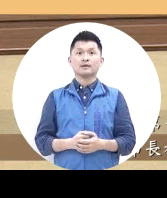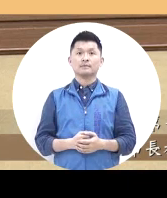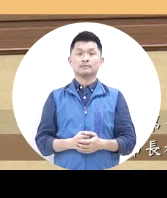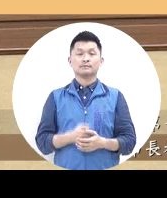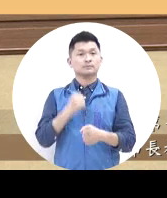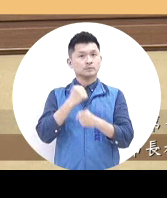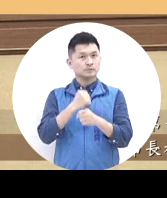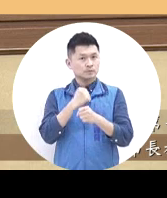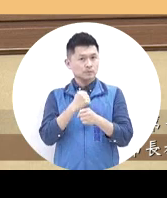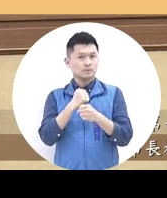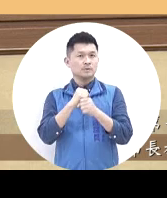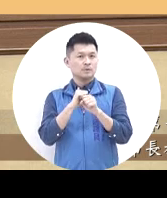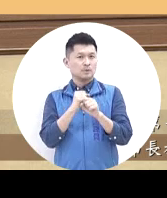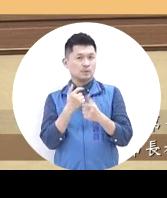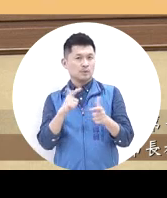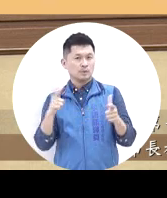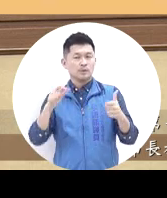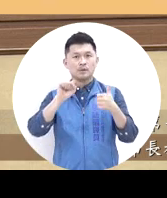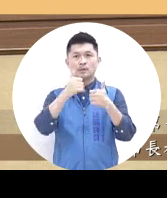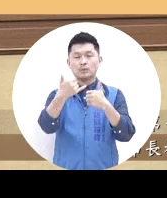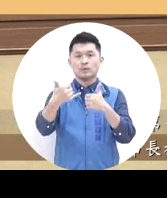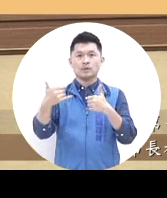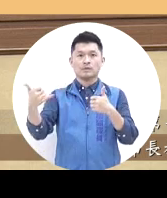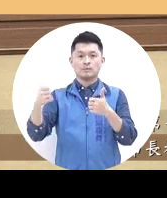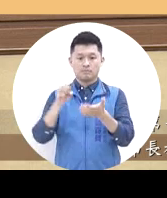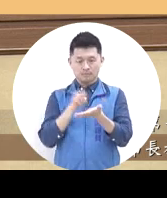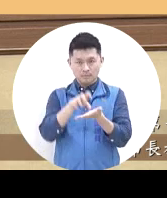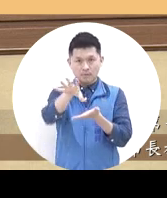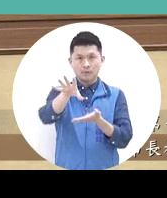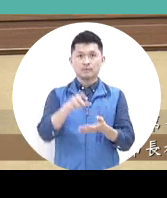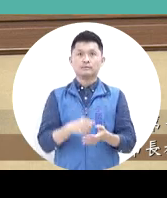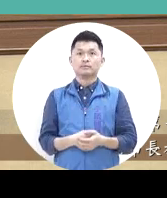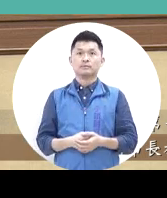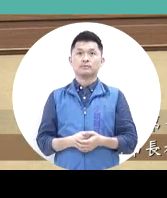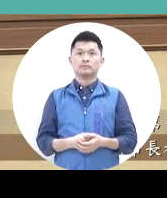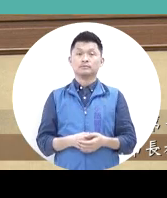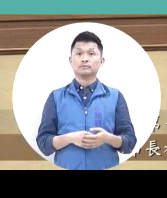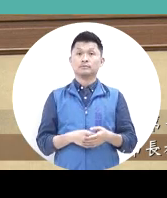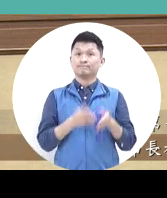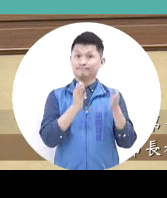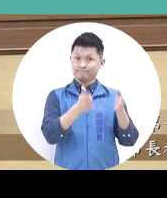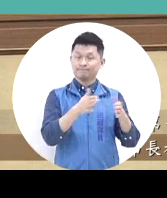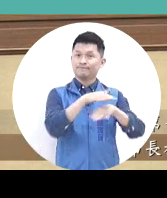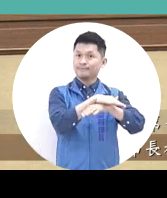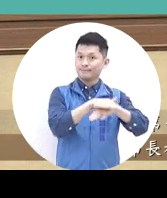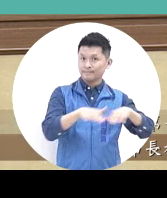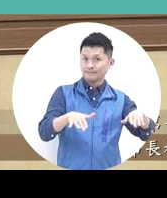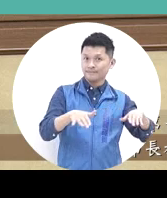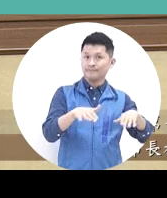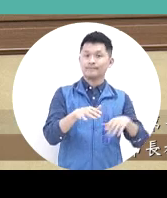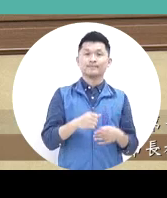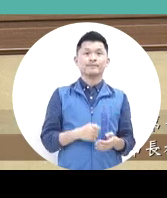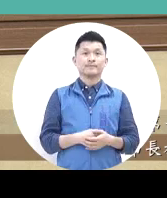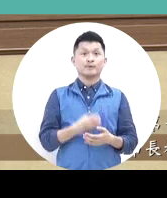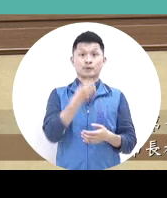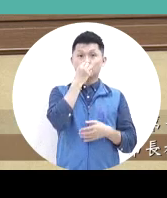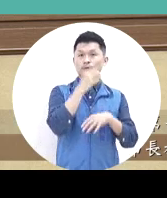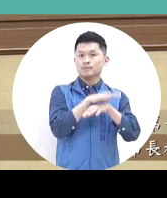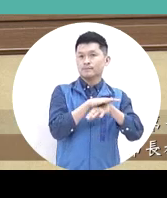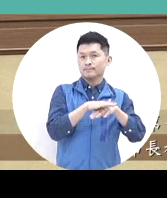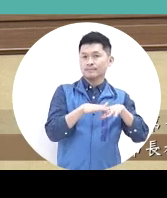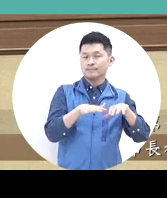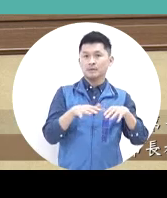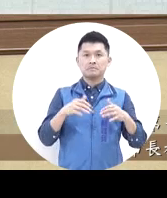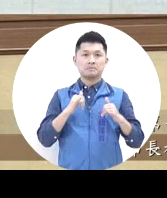作上需要给议员来做一个报告。我们从安的方面来谈，至于我们的食安是民众